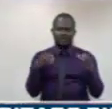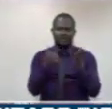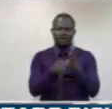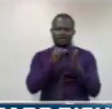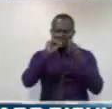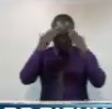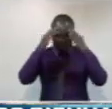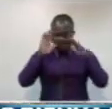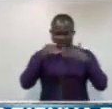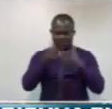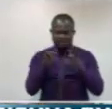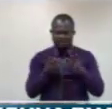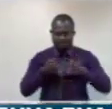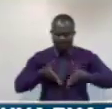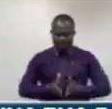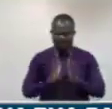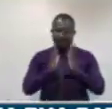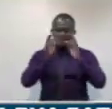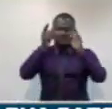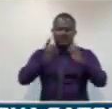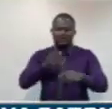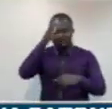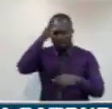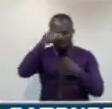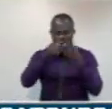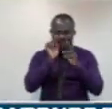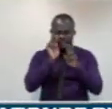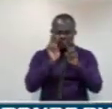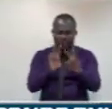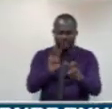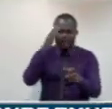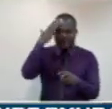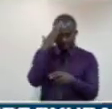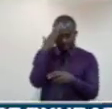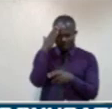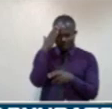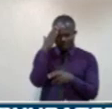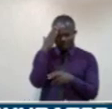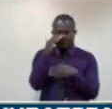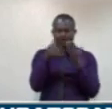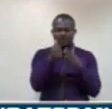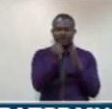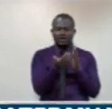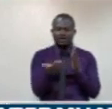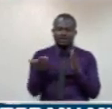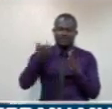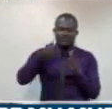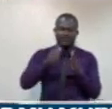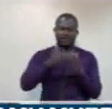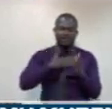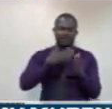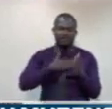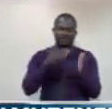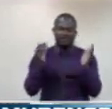cyo kutamenya inkomoko aha ni naho se umubyara yamubonye aramumenya we n'umwana we